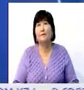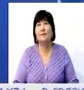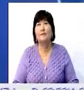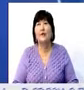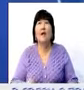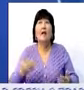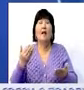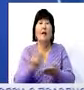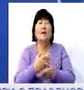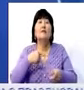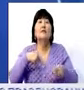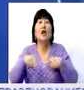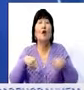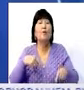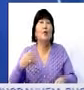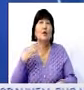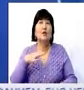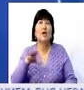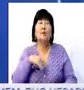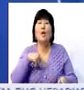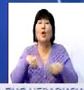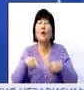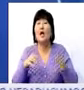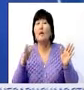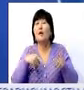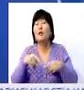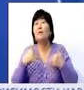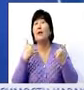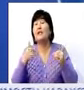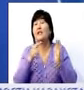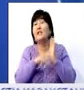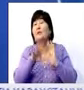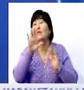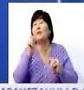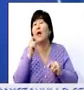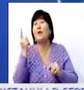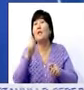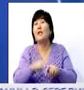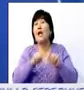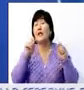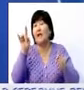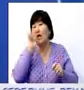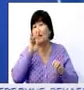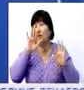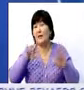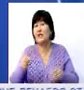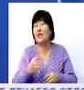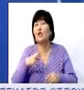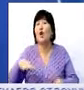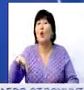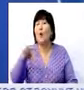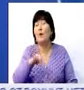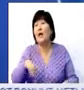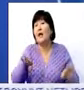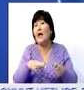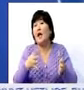К новостям футбола. В Кызылорде прошел турнир по мини-футболу в честь 75-летия первооткрывателя нефтяных месторождений области,